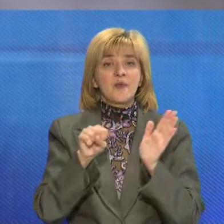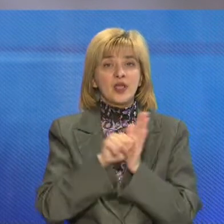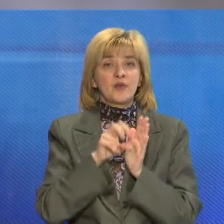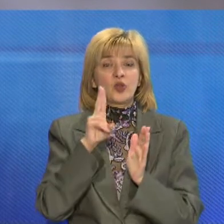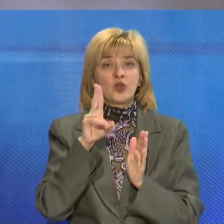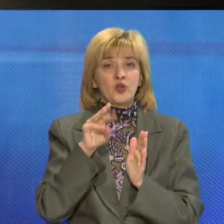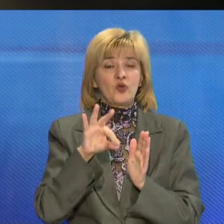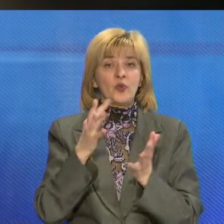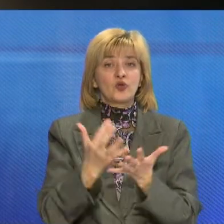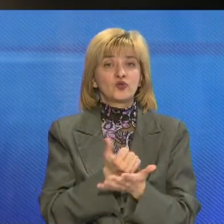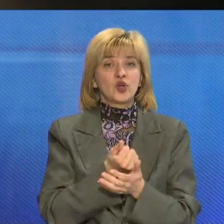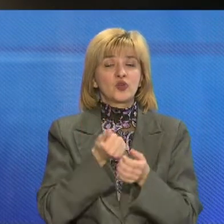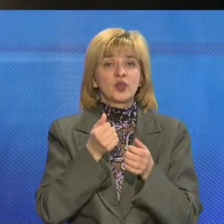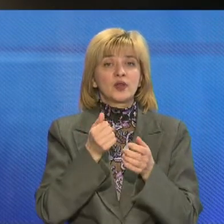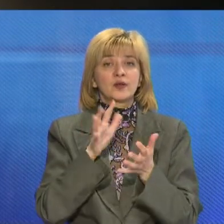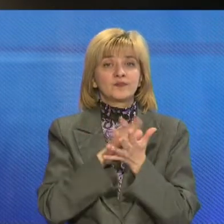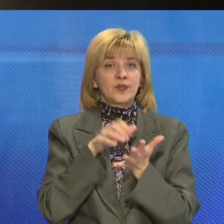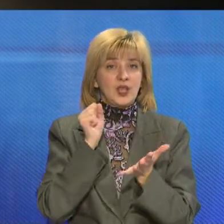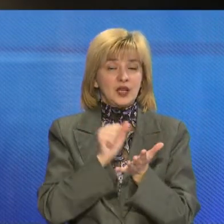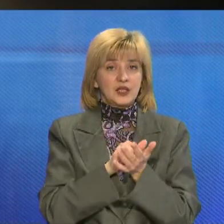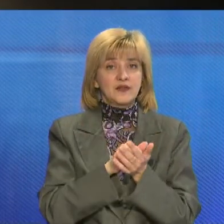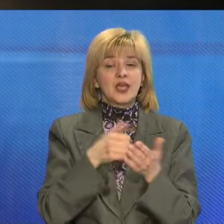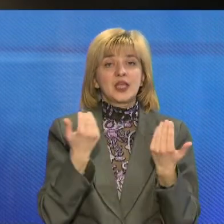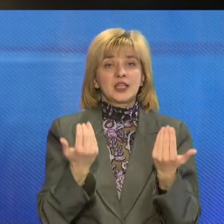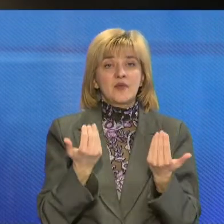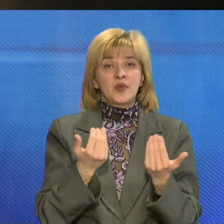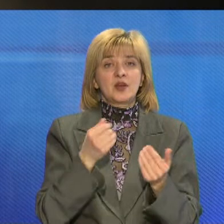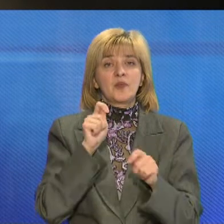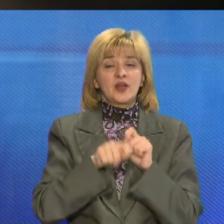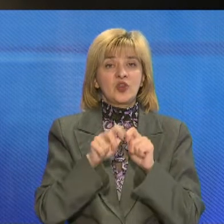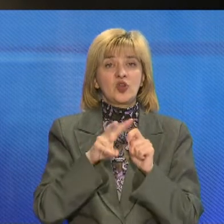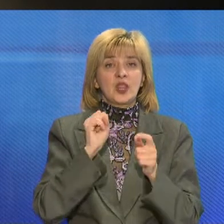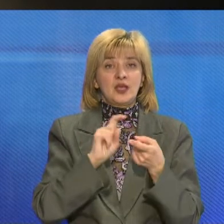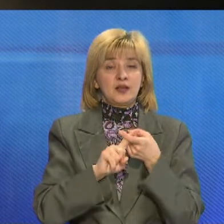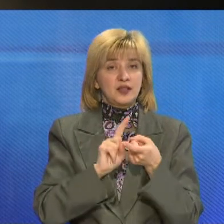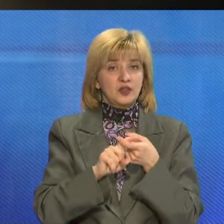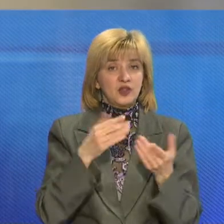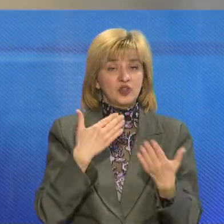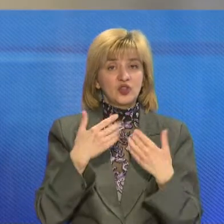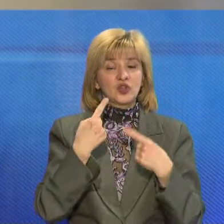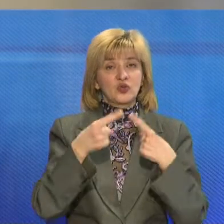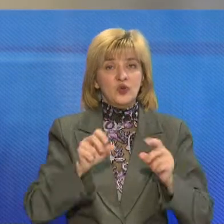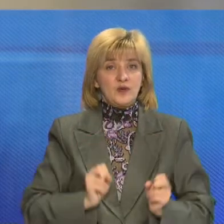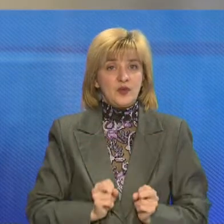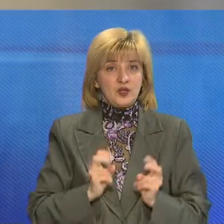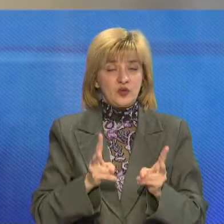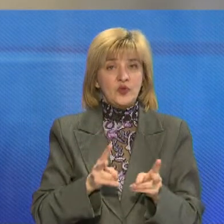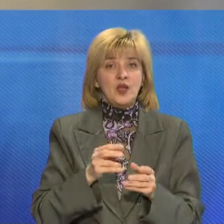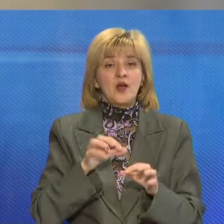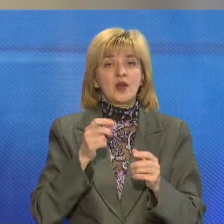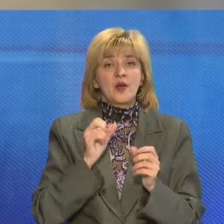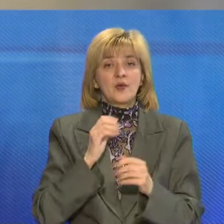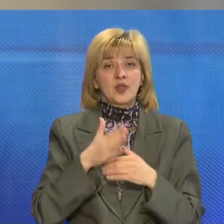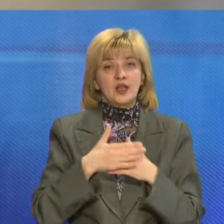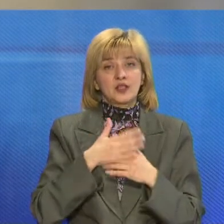калецтвы. Цяпер затрыманых браканьераў правяраюць на дачыненне да аналагічных злачынстваў. Мужчыне і жанчыне пагражае да 3 гадоў пазбаўлення